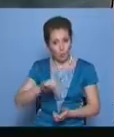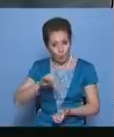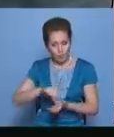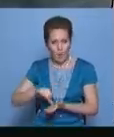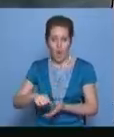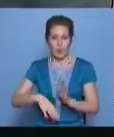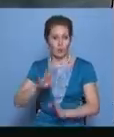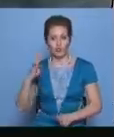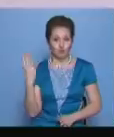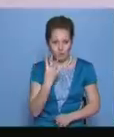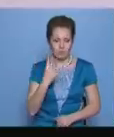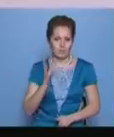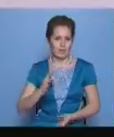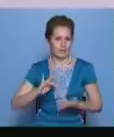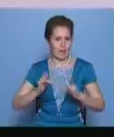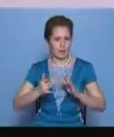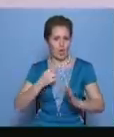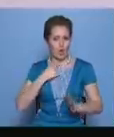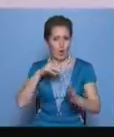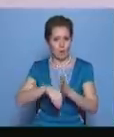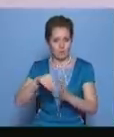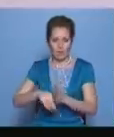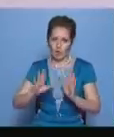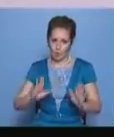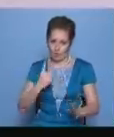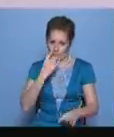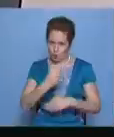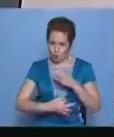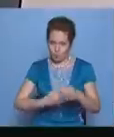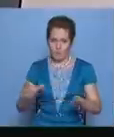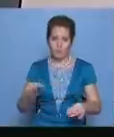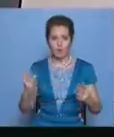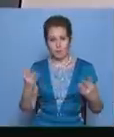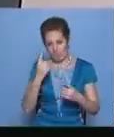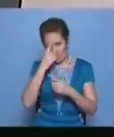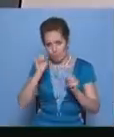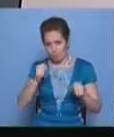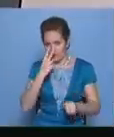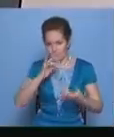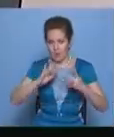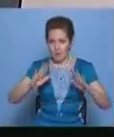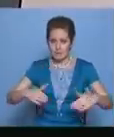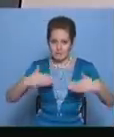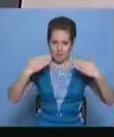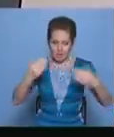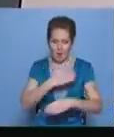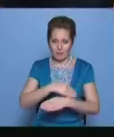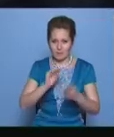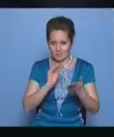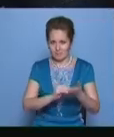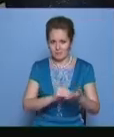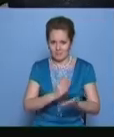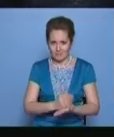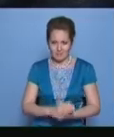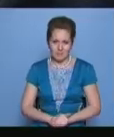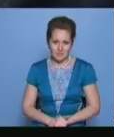определит интернет-голосование. Оно будет длиться только сутки. Всю необходимую информацию вы можете найти на сайтах, адреса которых сейчас указаны